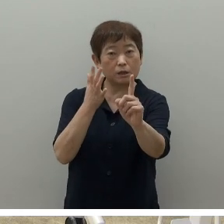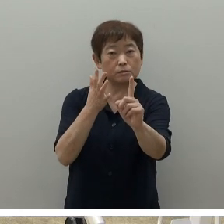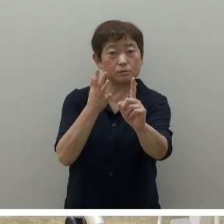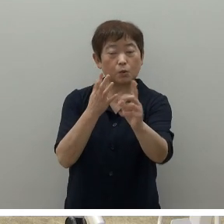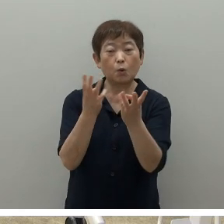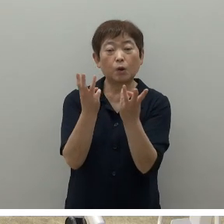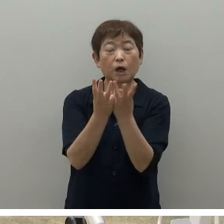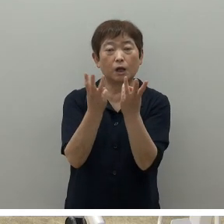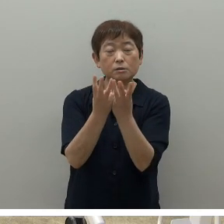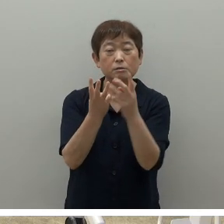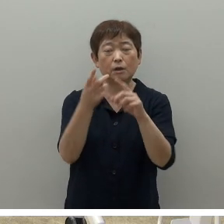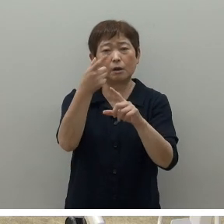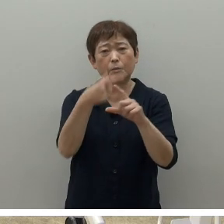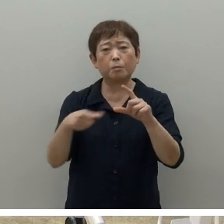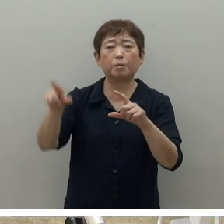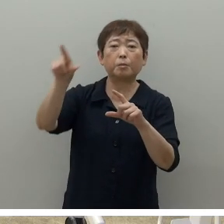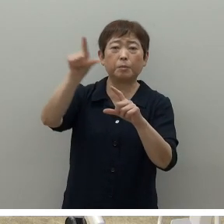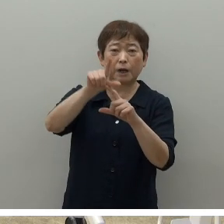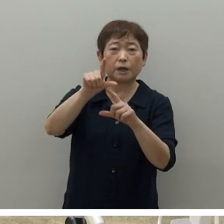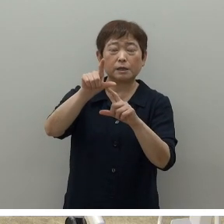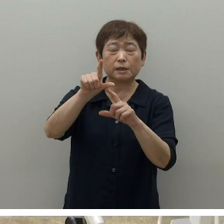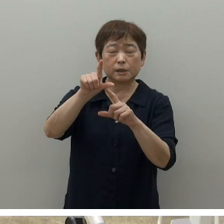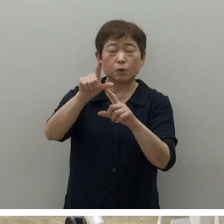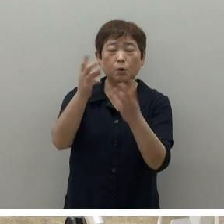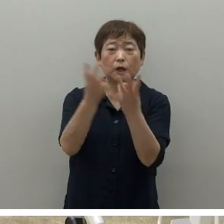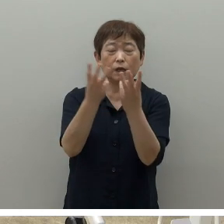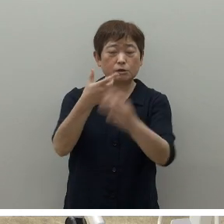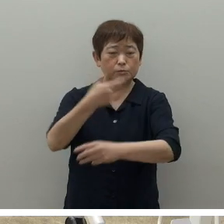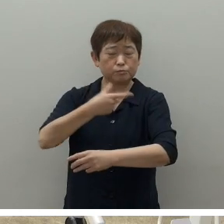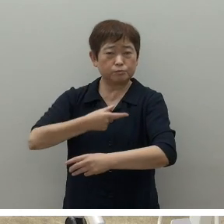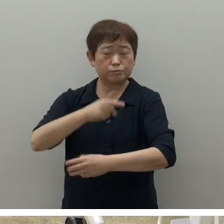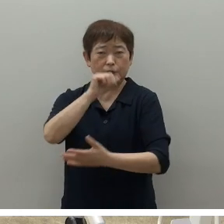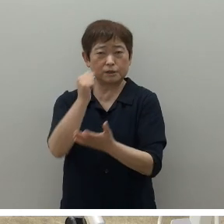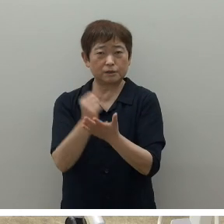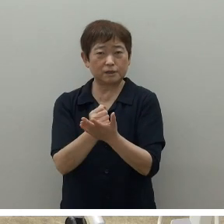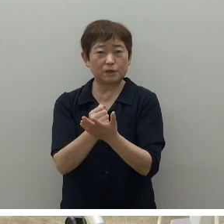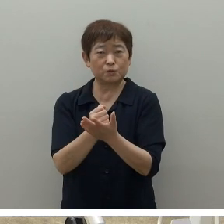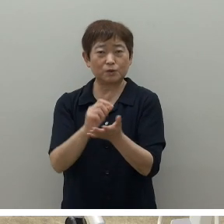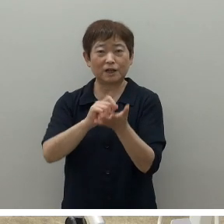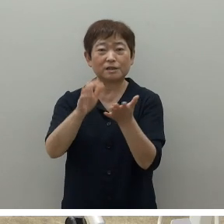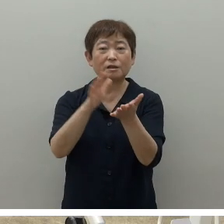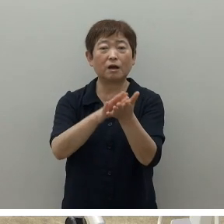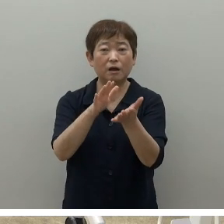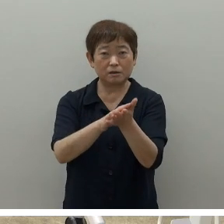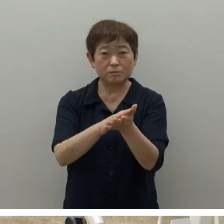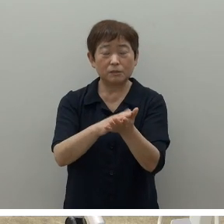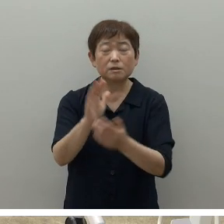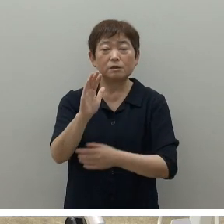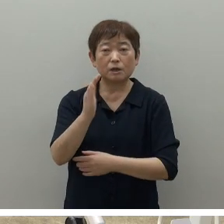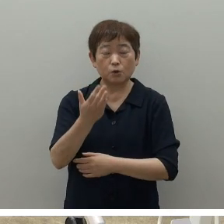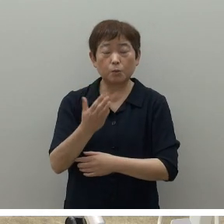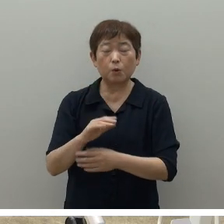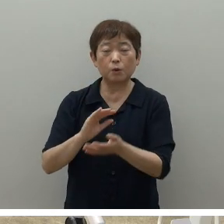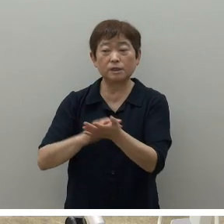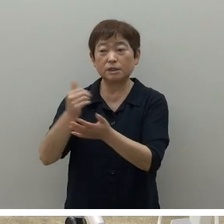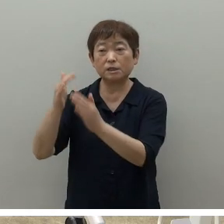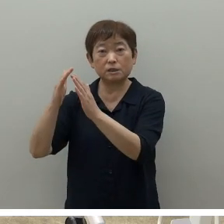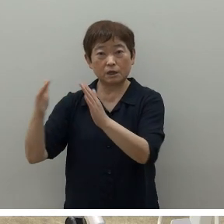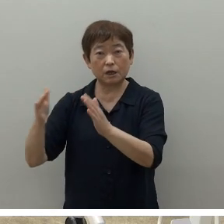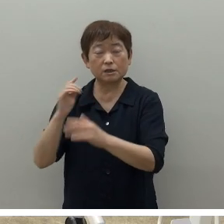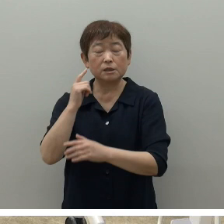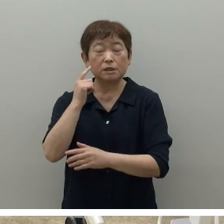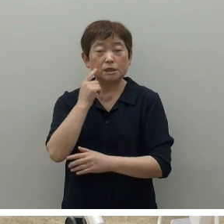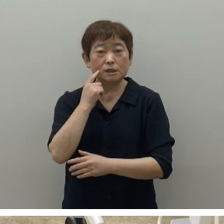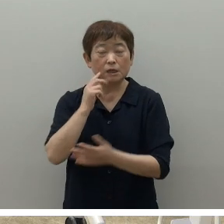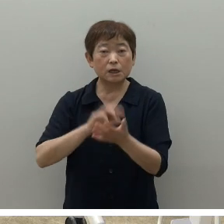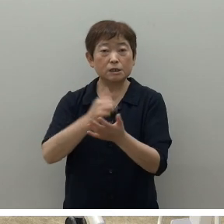したっていうのは、このまあ下のこれらの、まあ、あの歯科医師とかであったりとかも含めた協力があったから